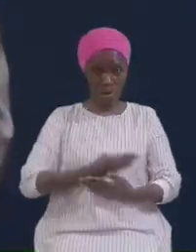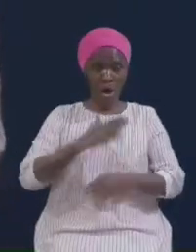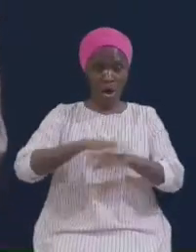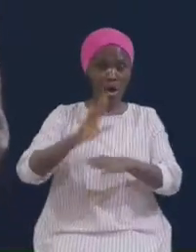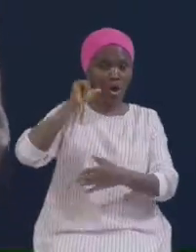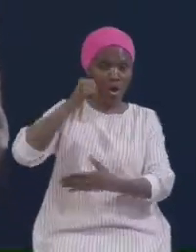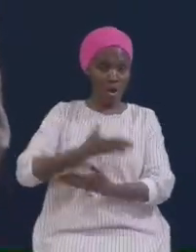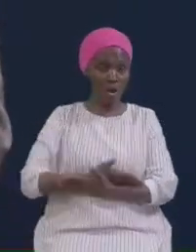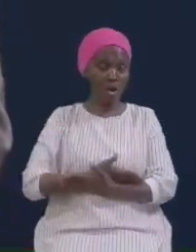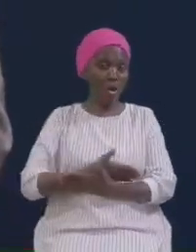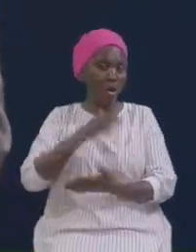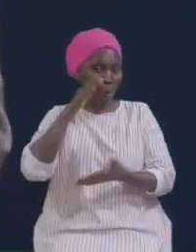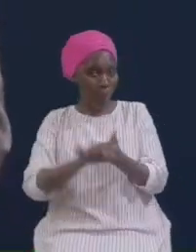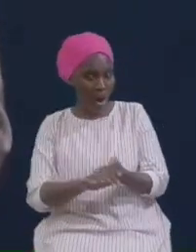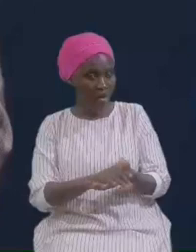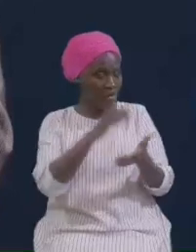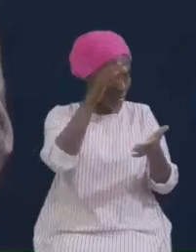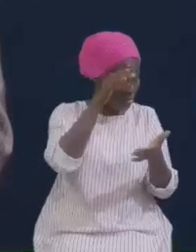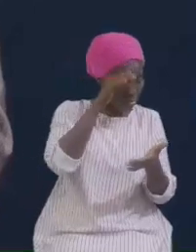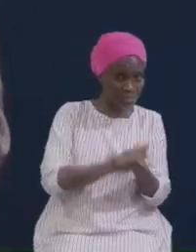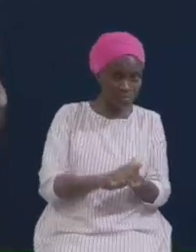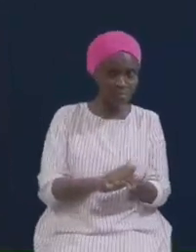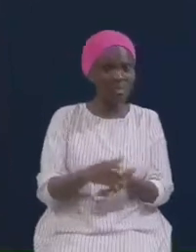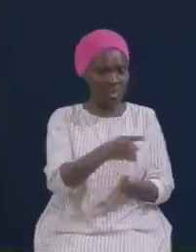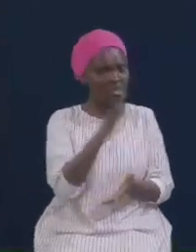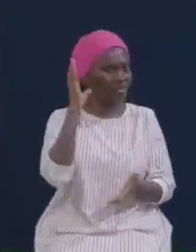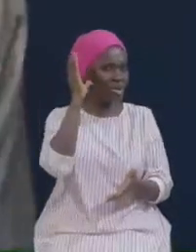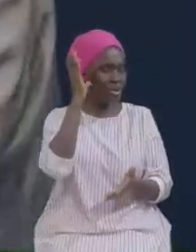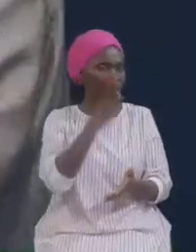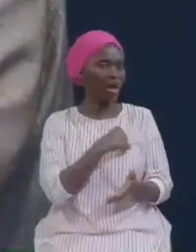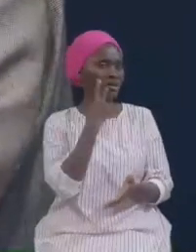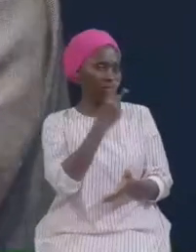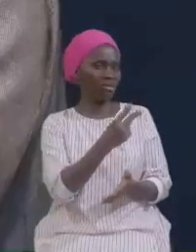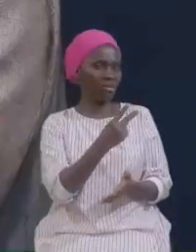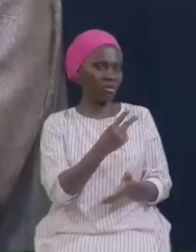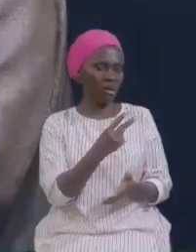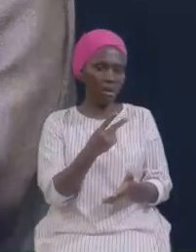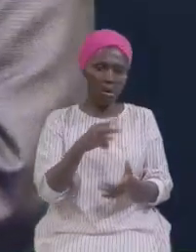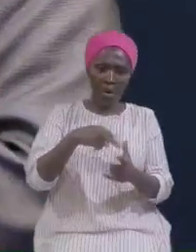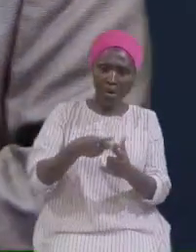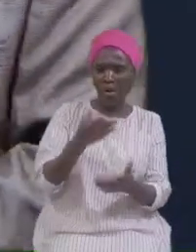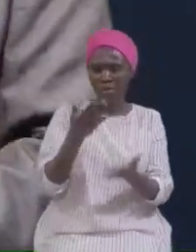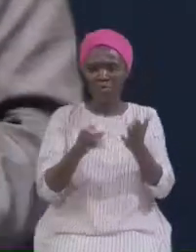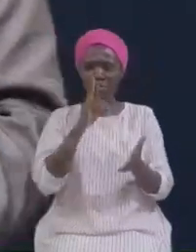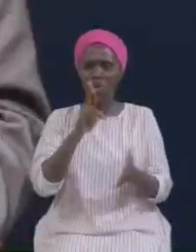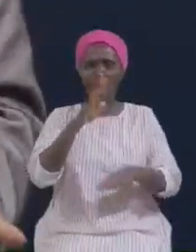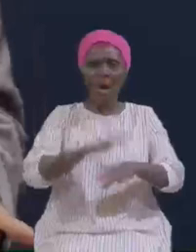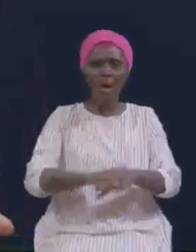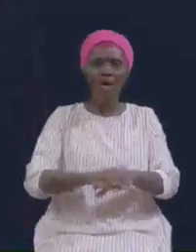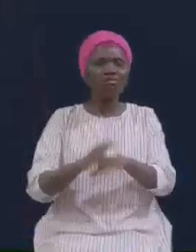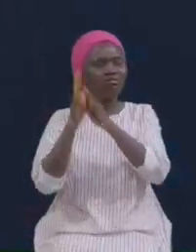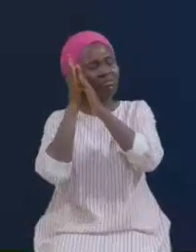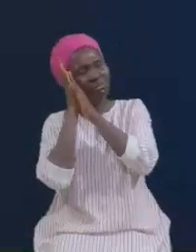ton épouse, pour ton mari. Ils entendront. Est-ce que tu as lité et tu es